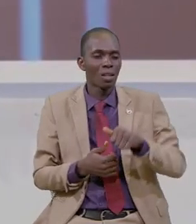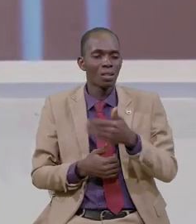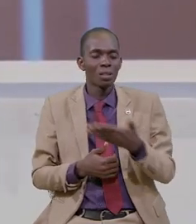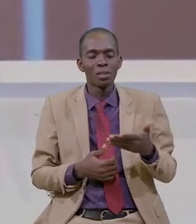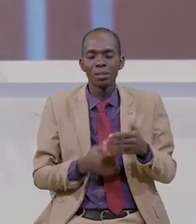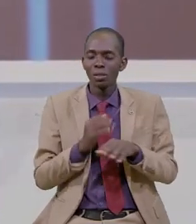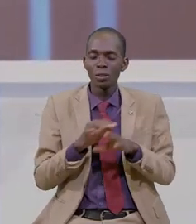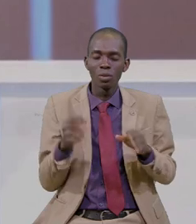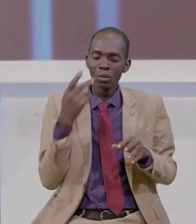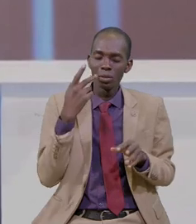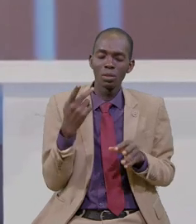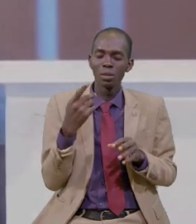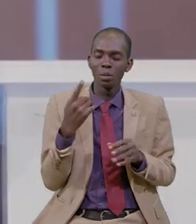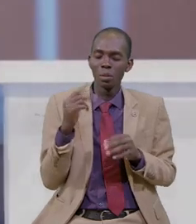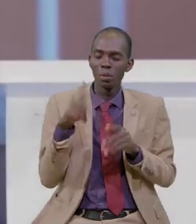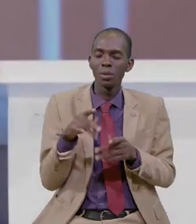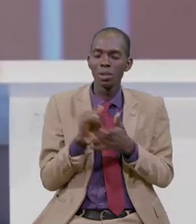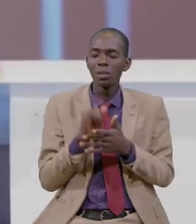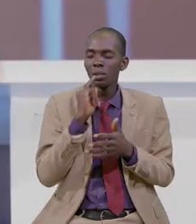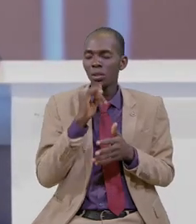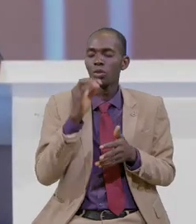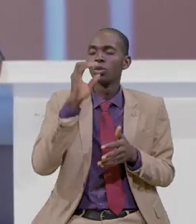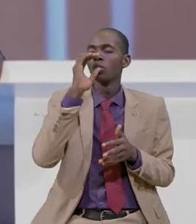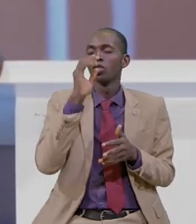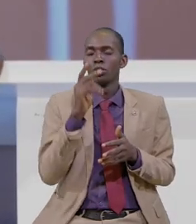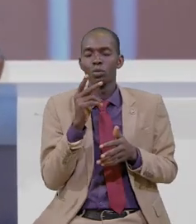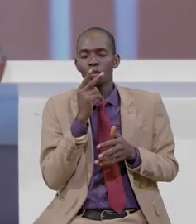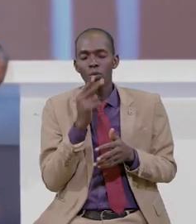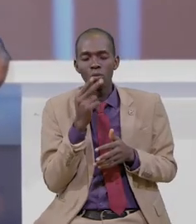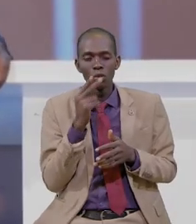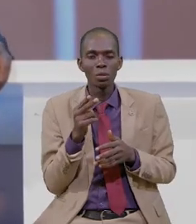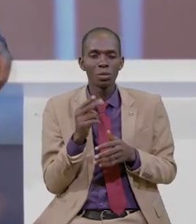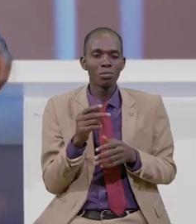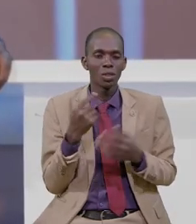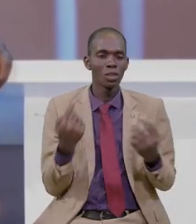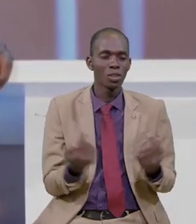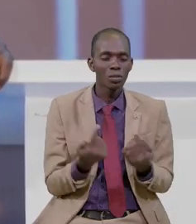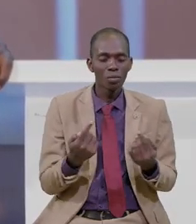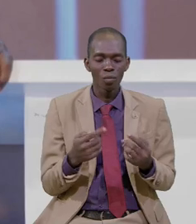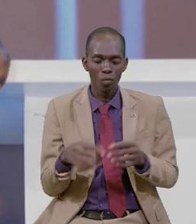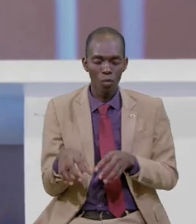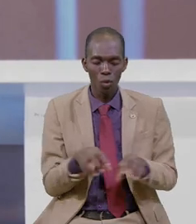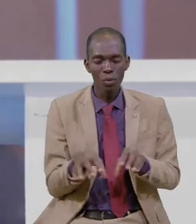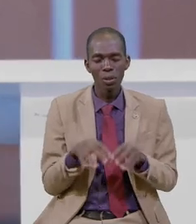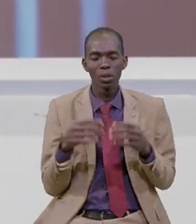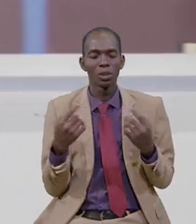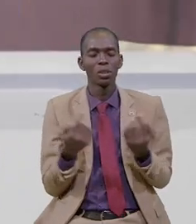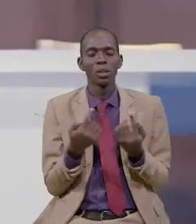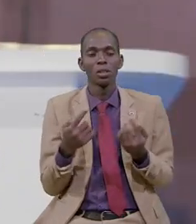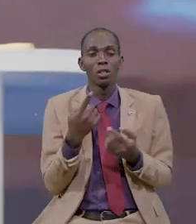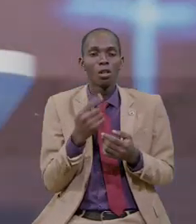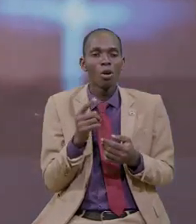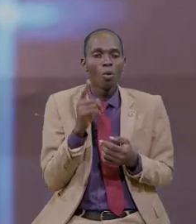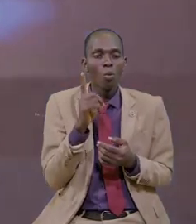Ce n'est pas celui qui boit le péché, qui fume le péché. Il commet le